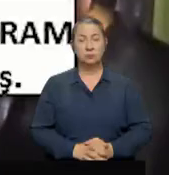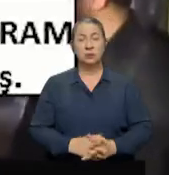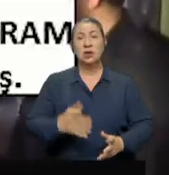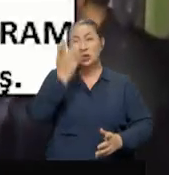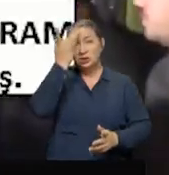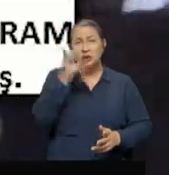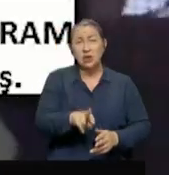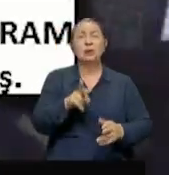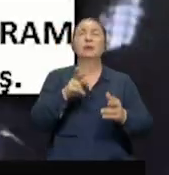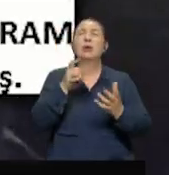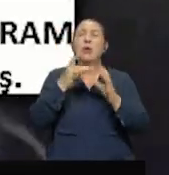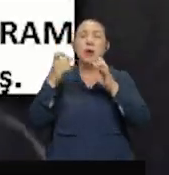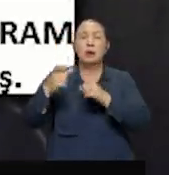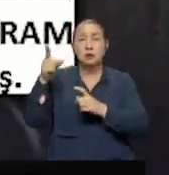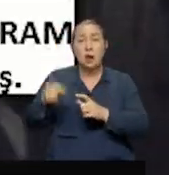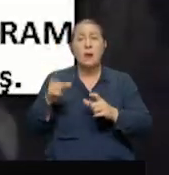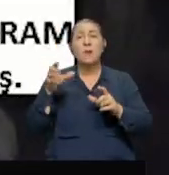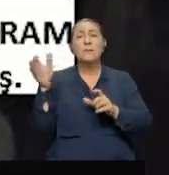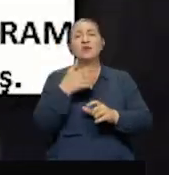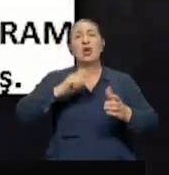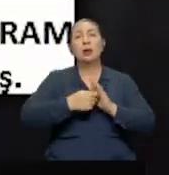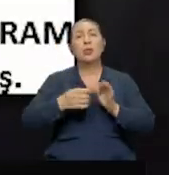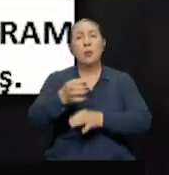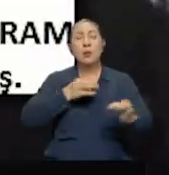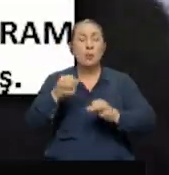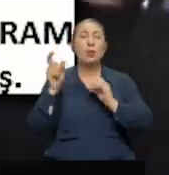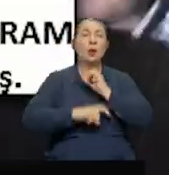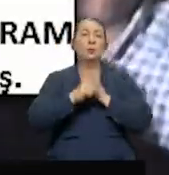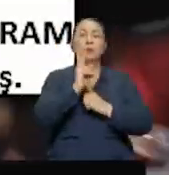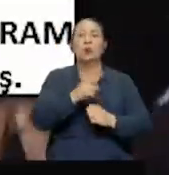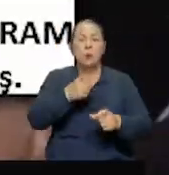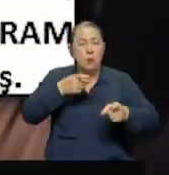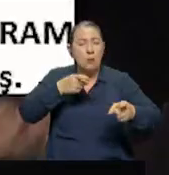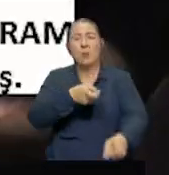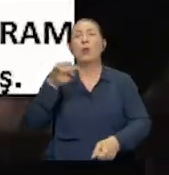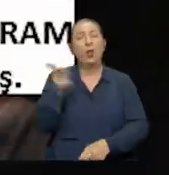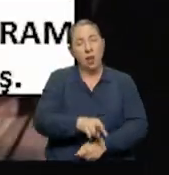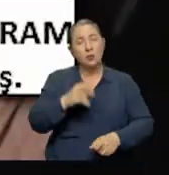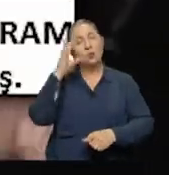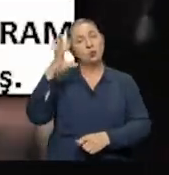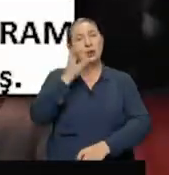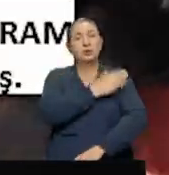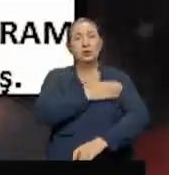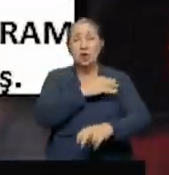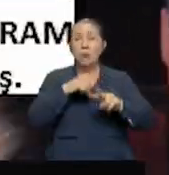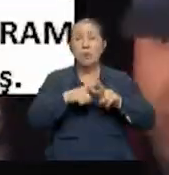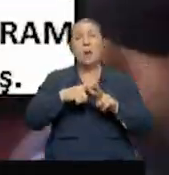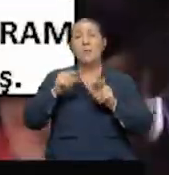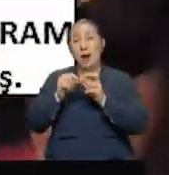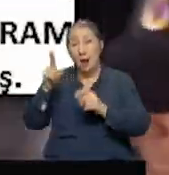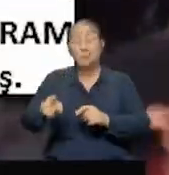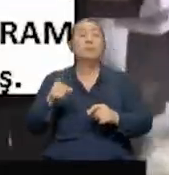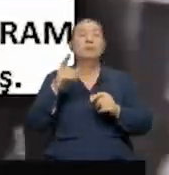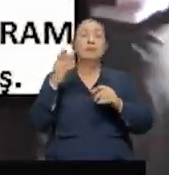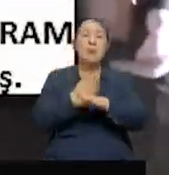Şehit ateşi Diyarbakır'a düştü. Pençe Kilit Operasyonu'nda teröristlerin taciz ateşiyle şehit olan uzman çavuş Abdullah Bayram,